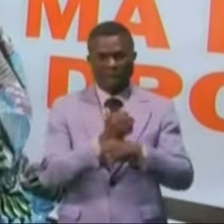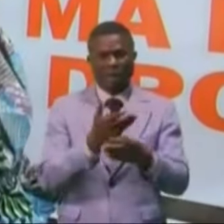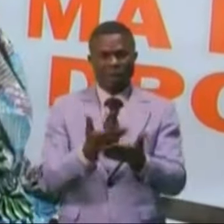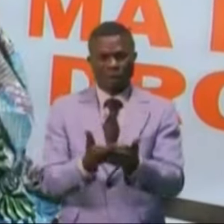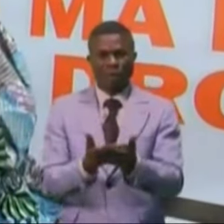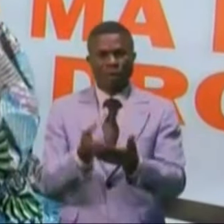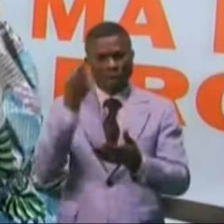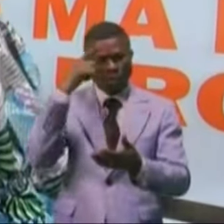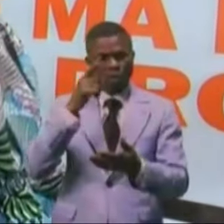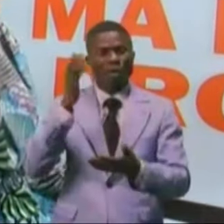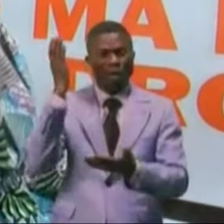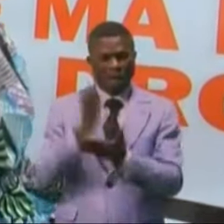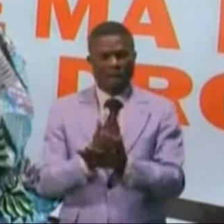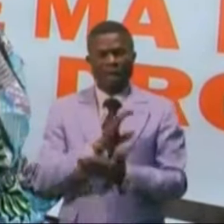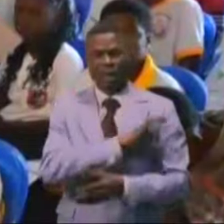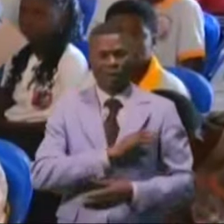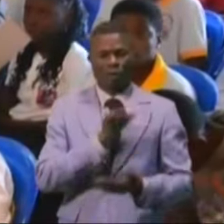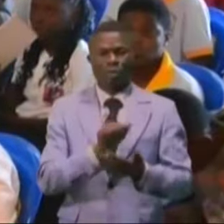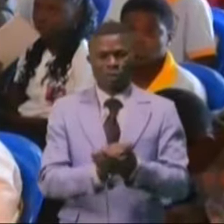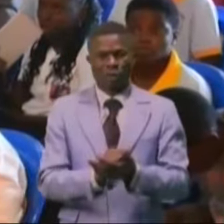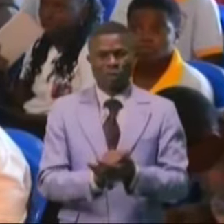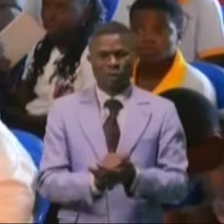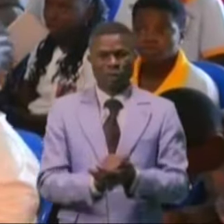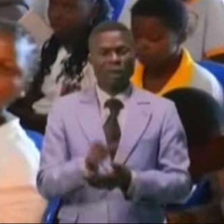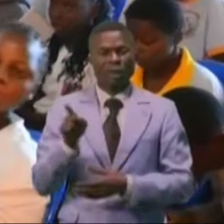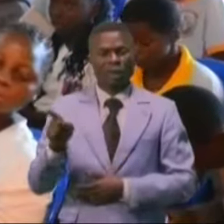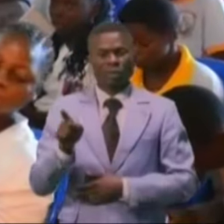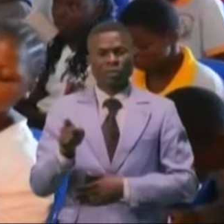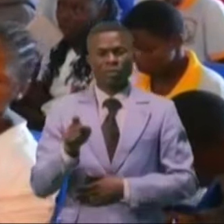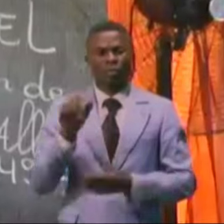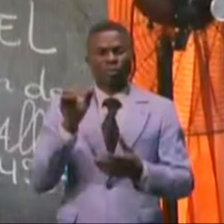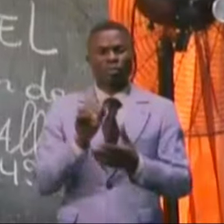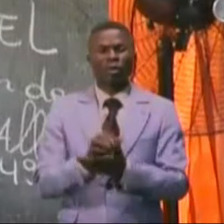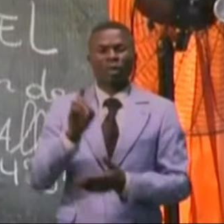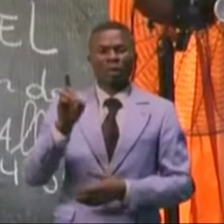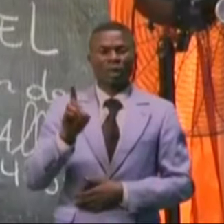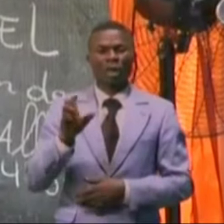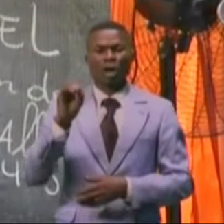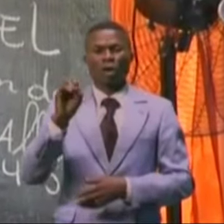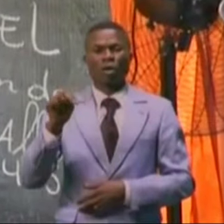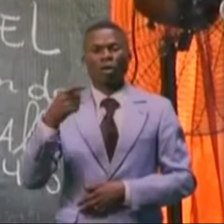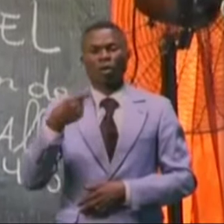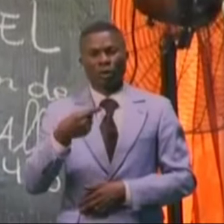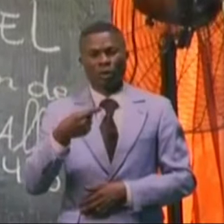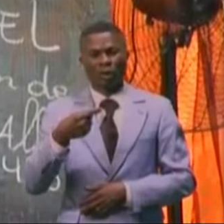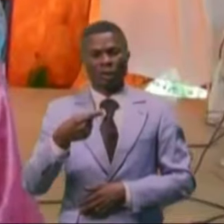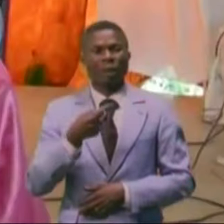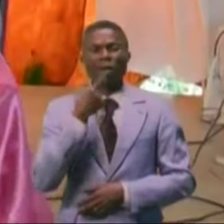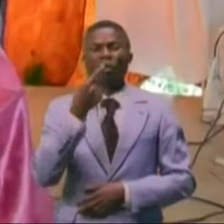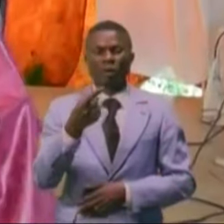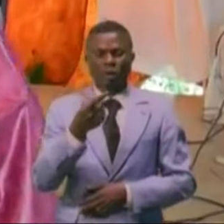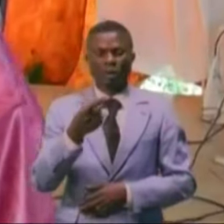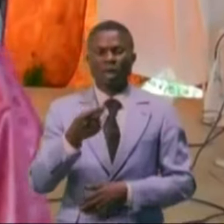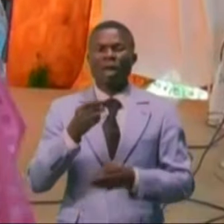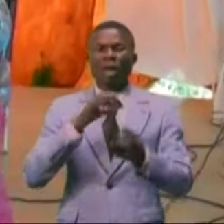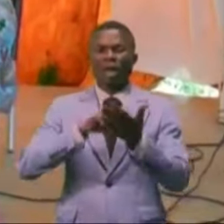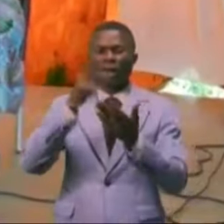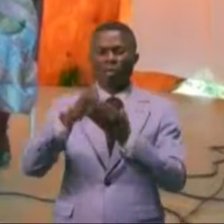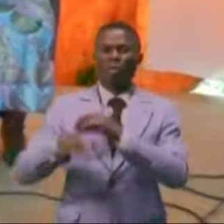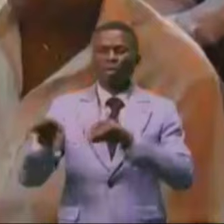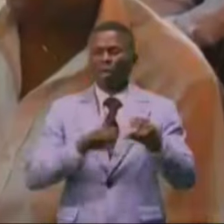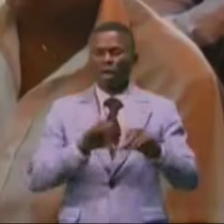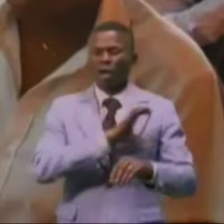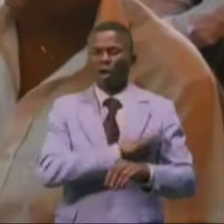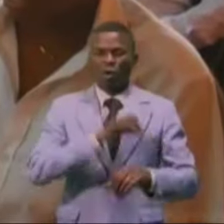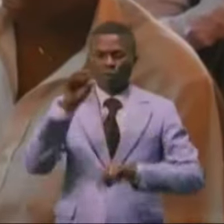pour éradiquer ce phénomène-là. Pour sa part, Denise Castella de l'ONG LIFDED a dressé les tableaux des actes et comportements